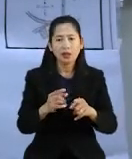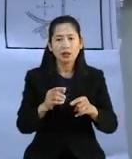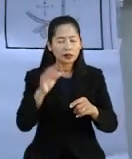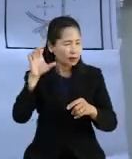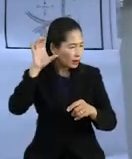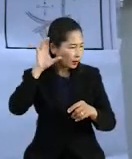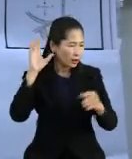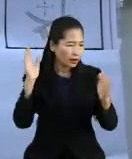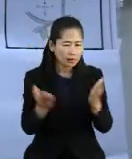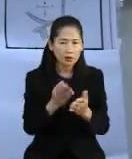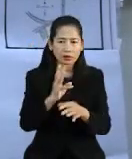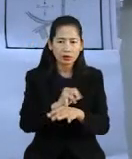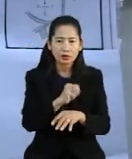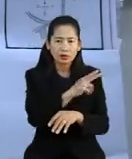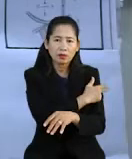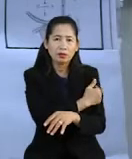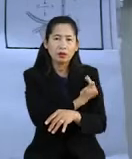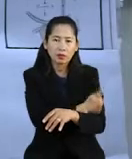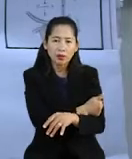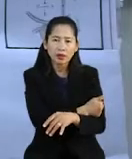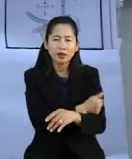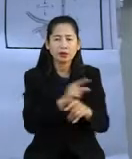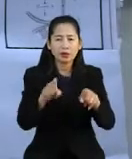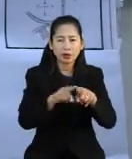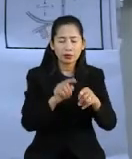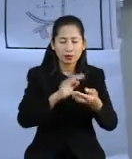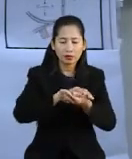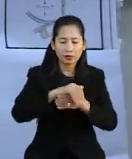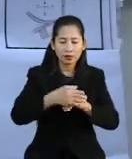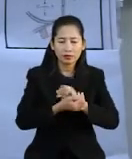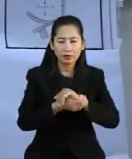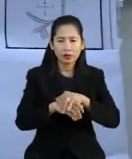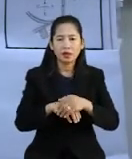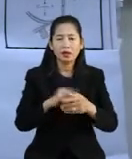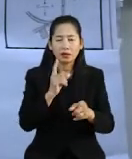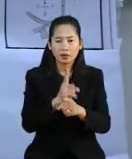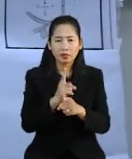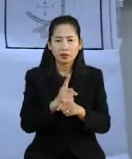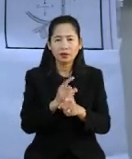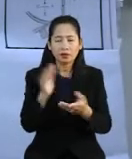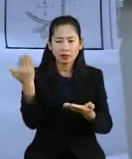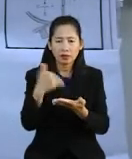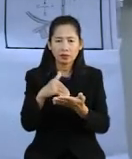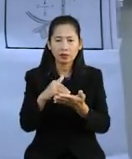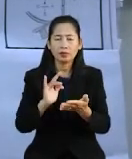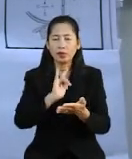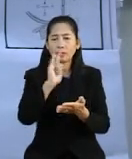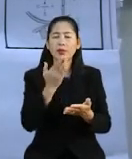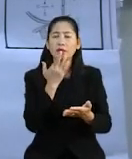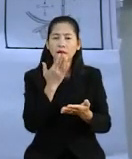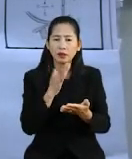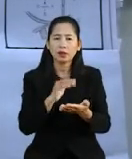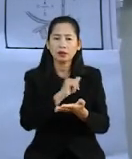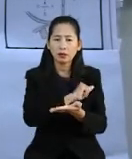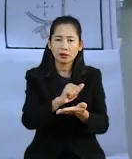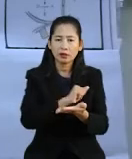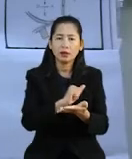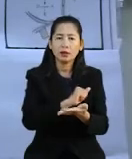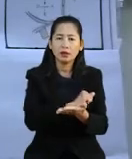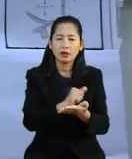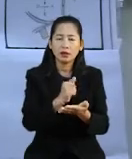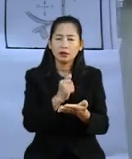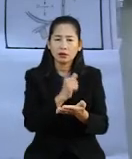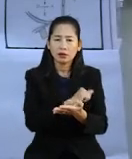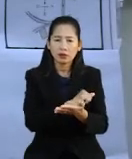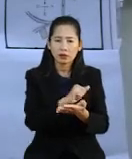áp tam ca này nón đập bọc xuống sực hạ bị bá đôi chia liêng sầm ạt đáy ai bán trăm trớ nâng nhẹ nhóp đáy pra pra tức nâng sập bú chả tức hay tức